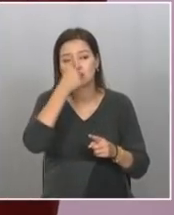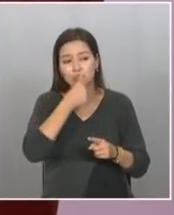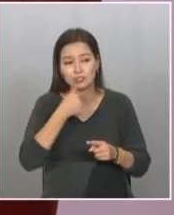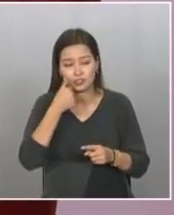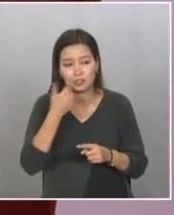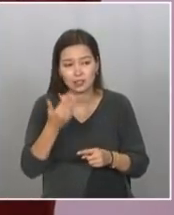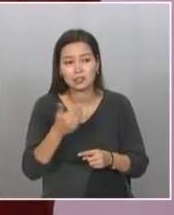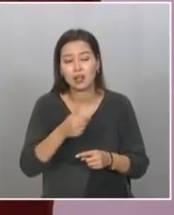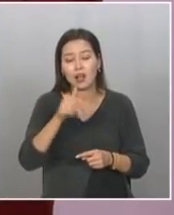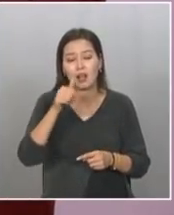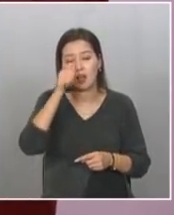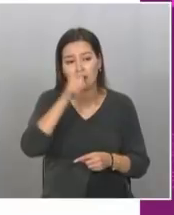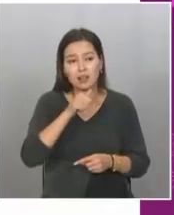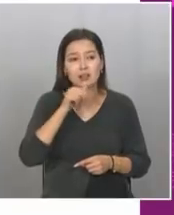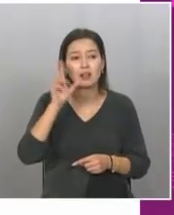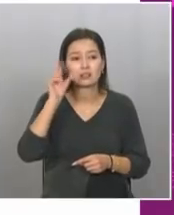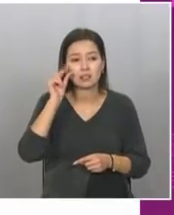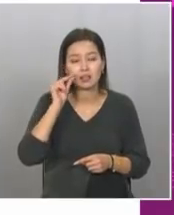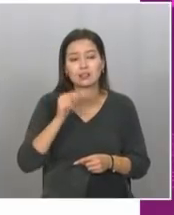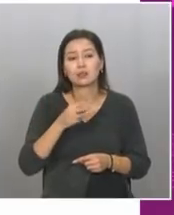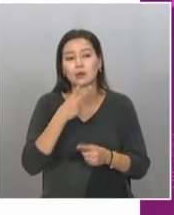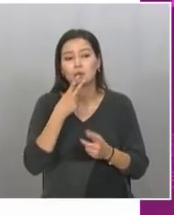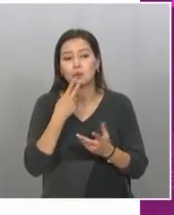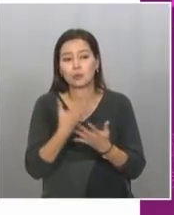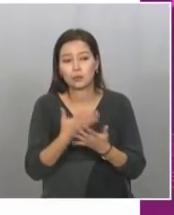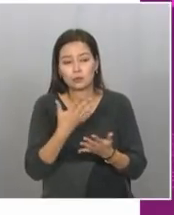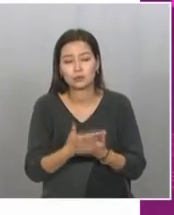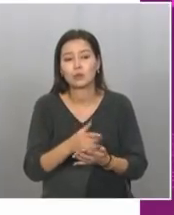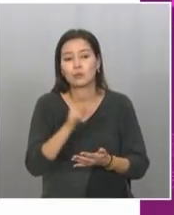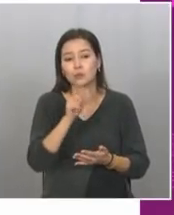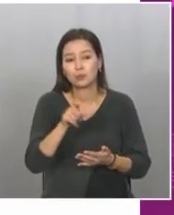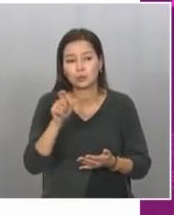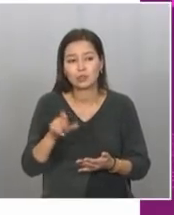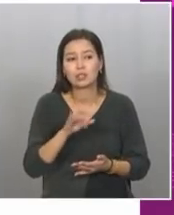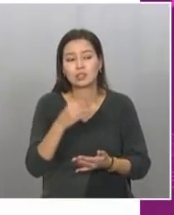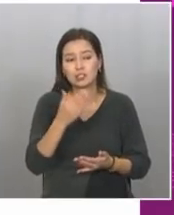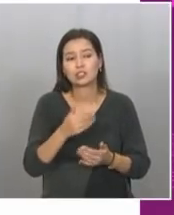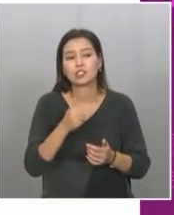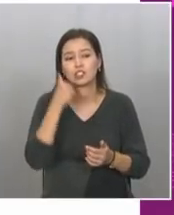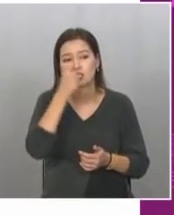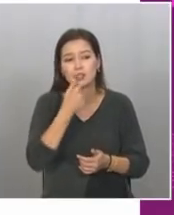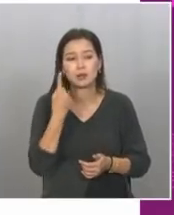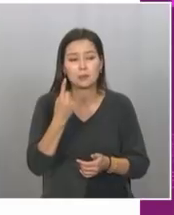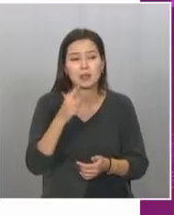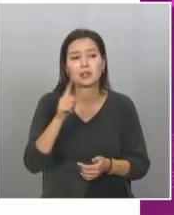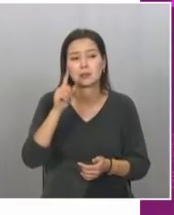көрсететін бөлшекті және жылдың бір мезгілін айлар санын көрсететін бөлшекті